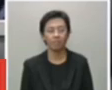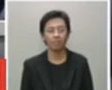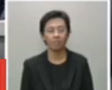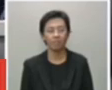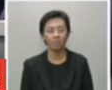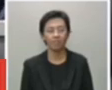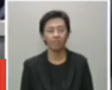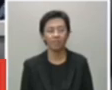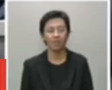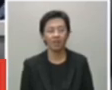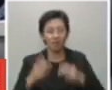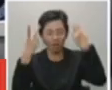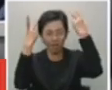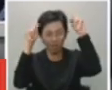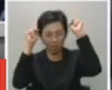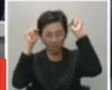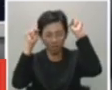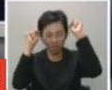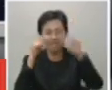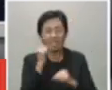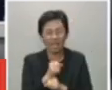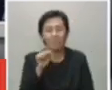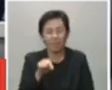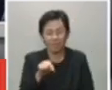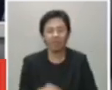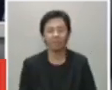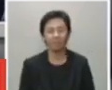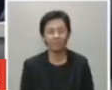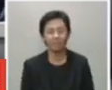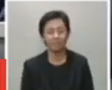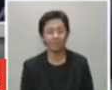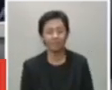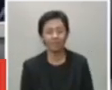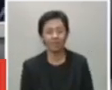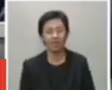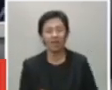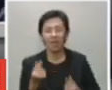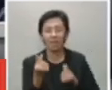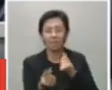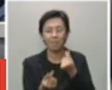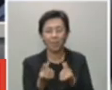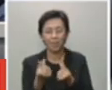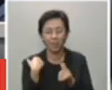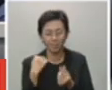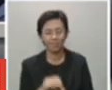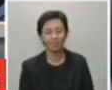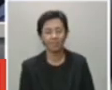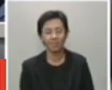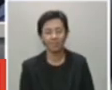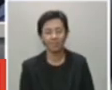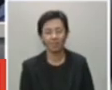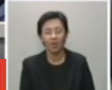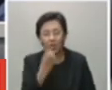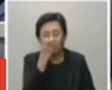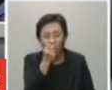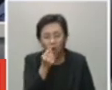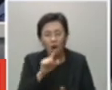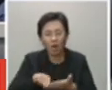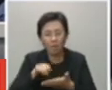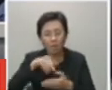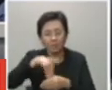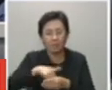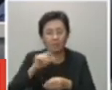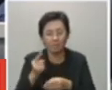ขอให้ท่านนายกทำแบบนี้แหละครับเขาให้มินิฮาร์ทตันแล้วลองกลับไปเลือกตั้งกัน